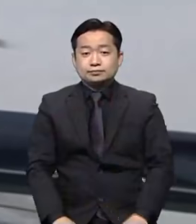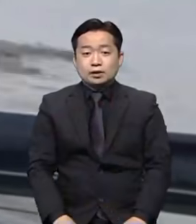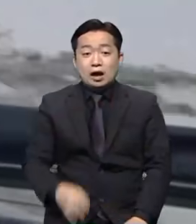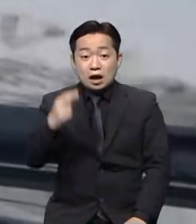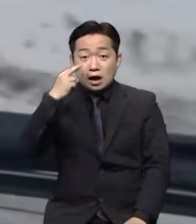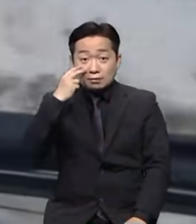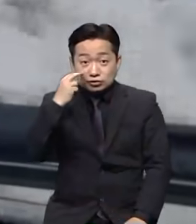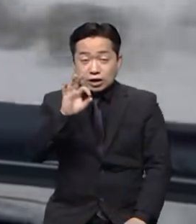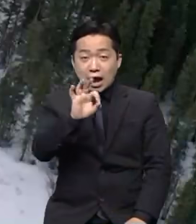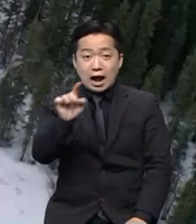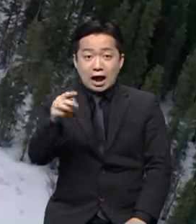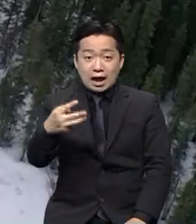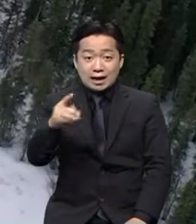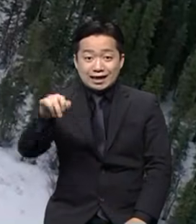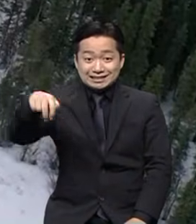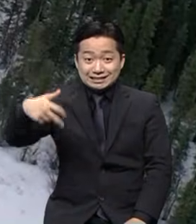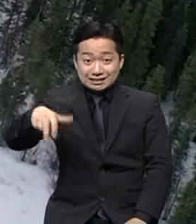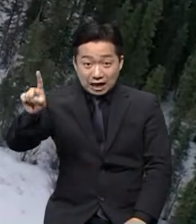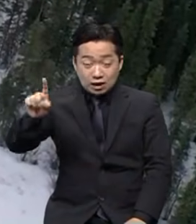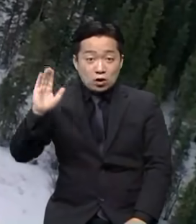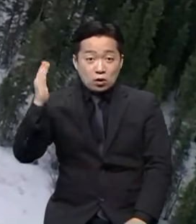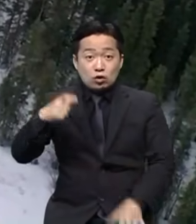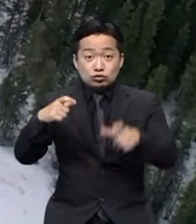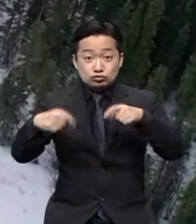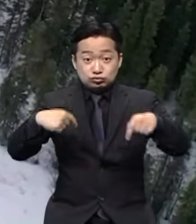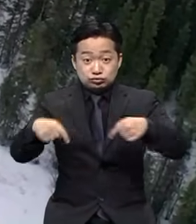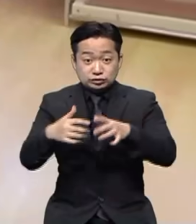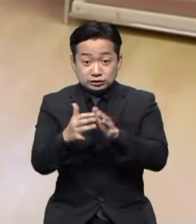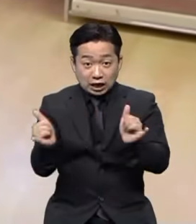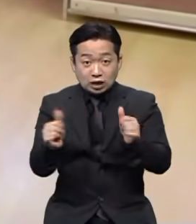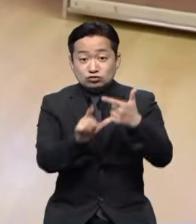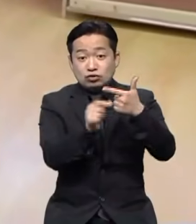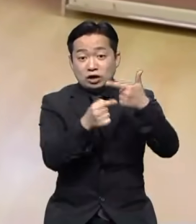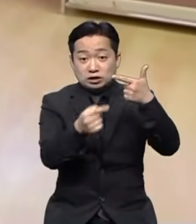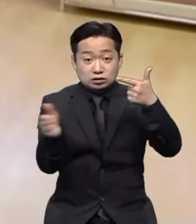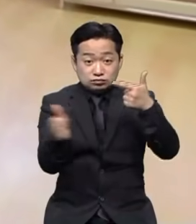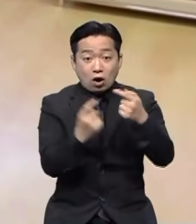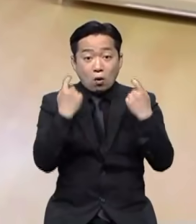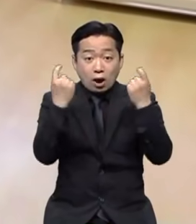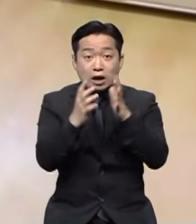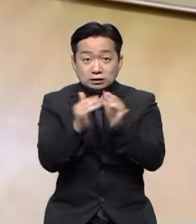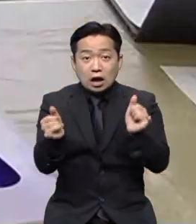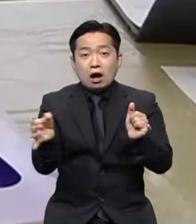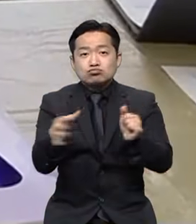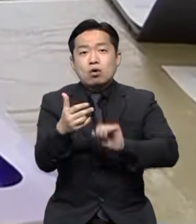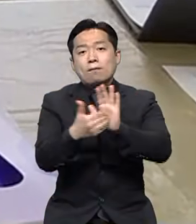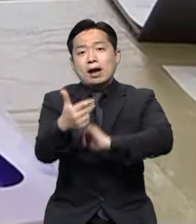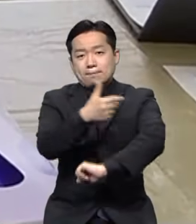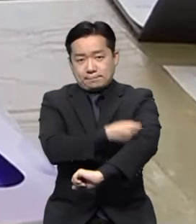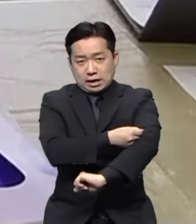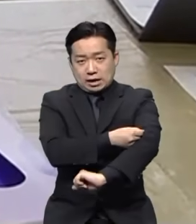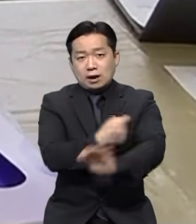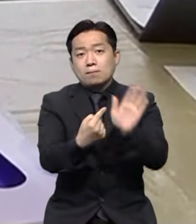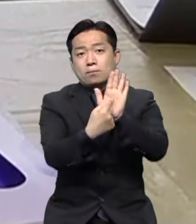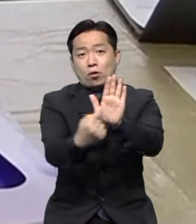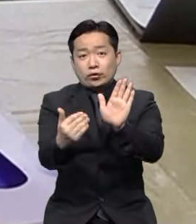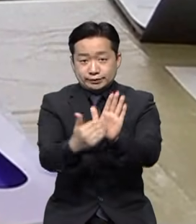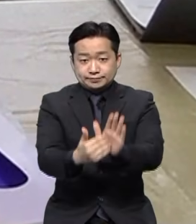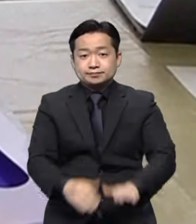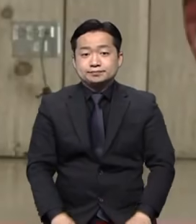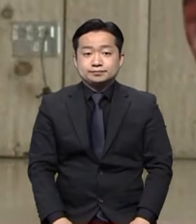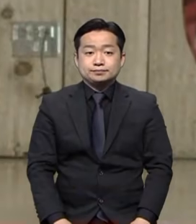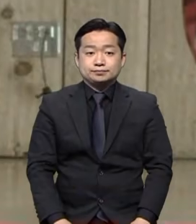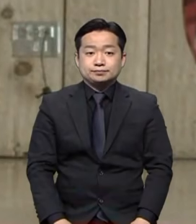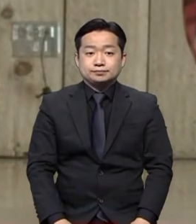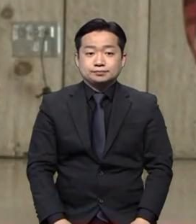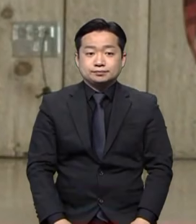미국 알래스카주는 최근 주지사가 직접 나서서 6월 1일부터 관광객들에게 무료 백신을 놔주겠다고 밝혔습니다. So what